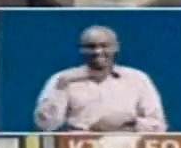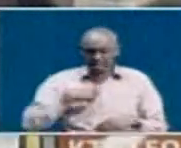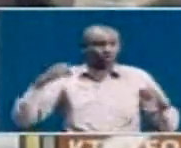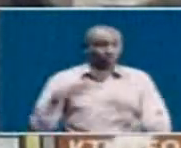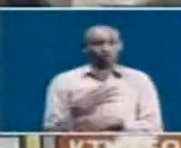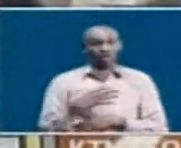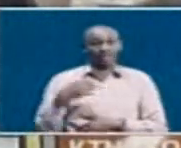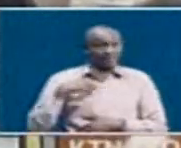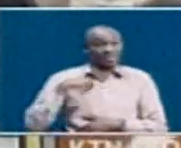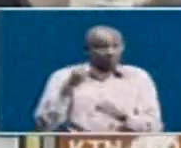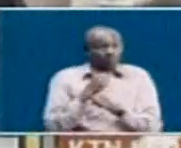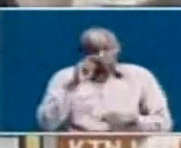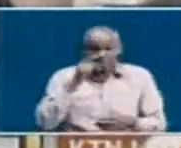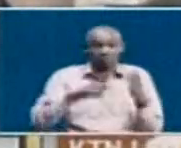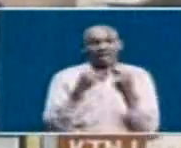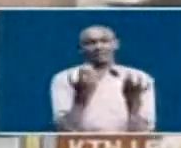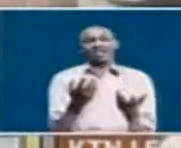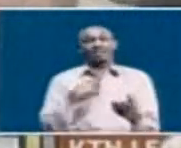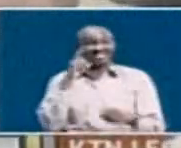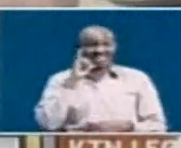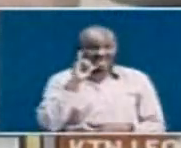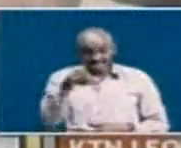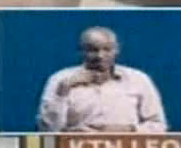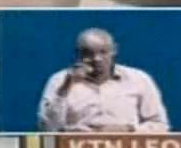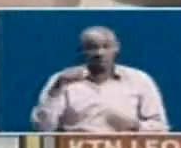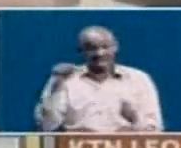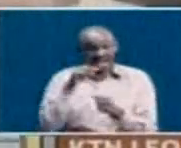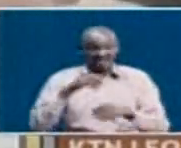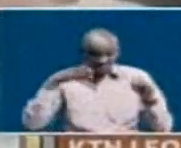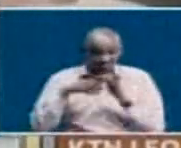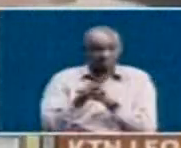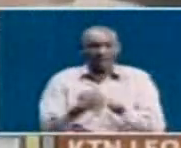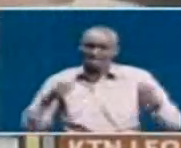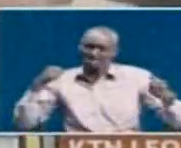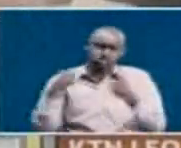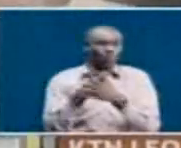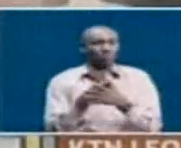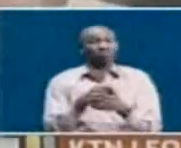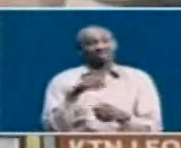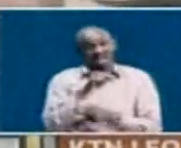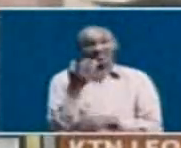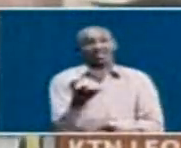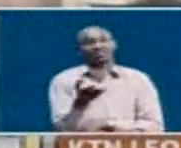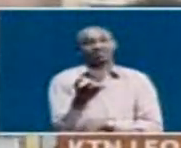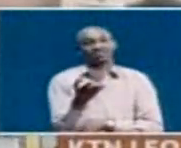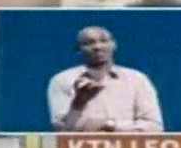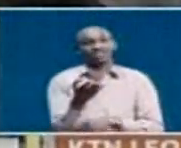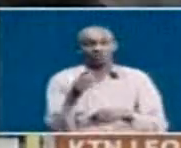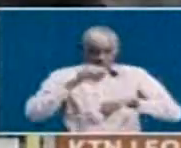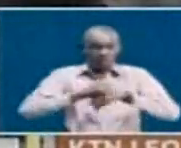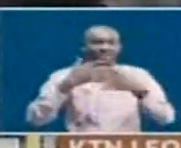mshtuko sikuweza kuona nini happen, lakini baadaye nikaona tu gari imeingia kwa ukuta wetu hiyo fence ya